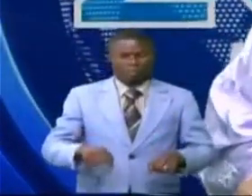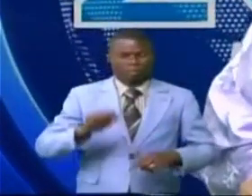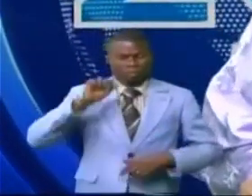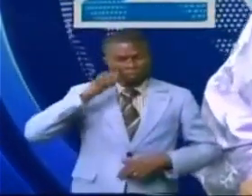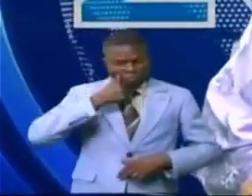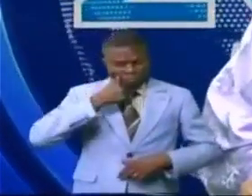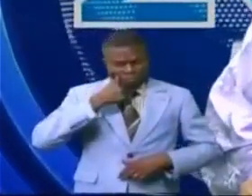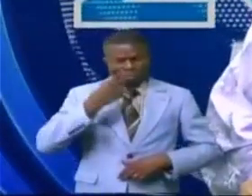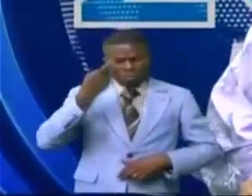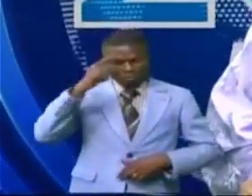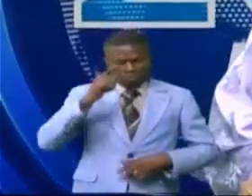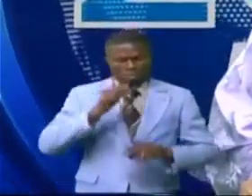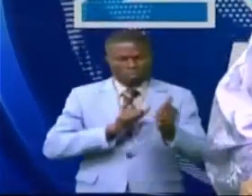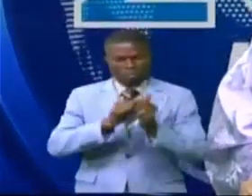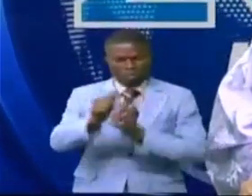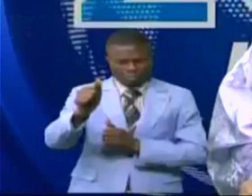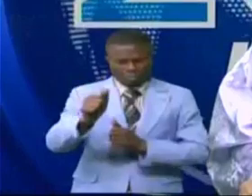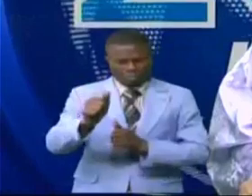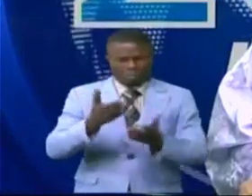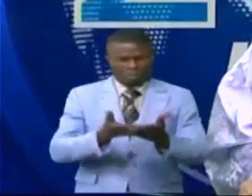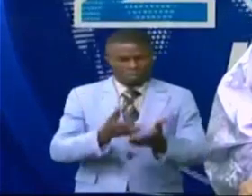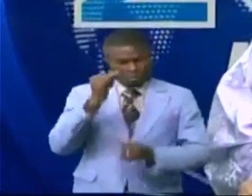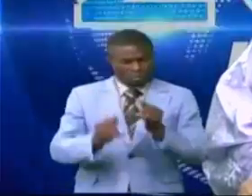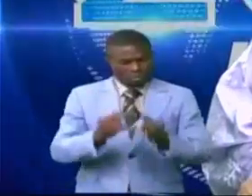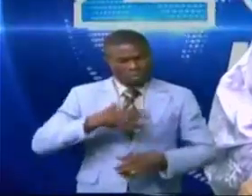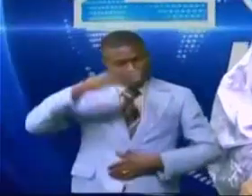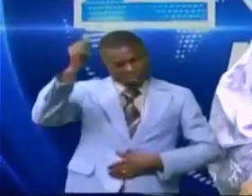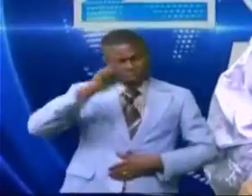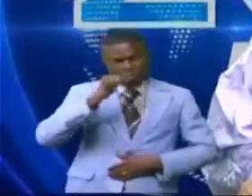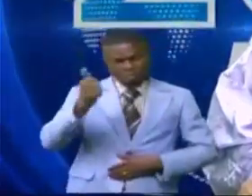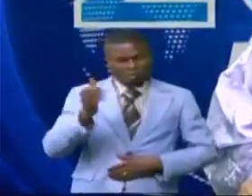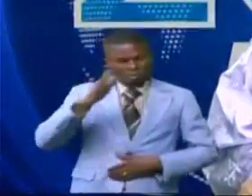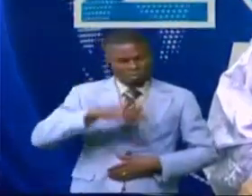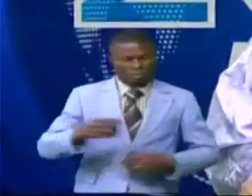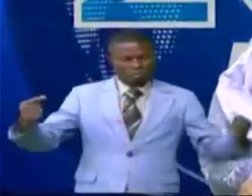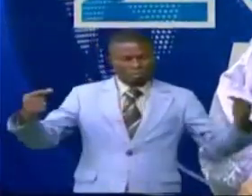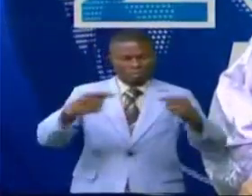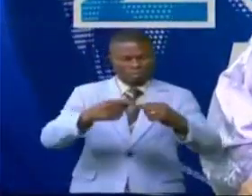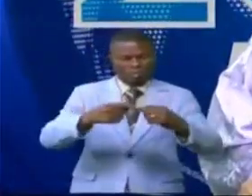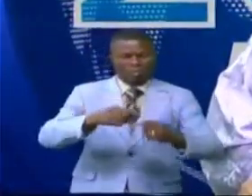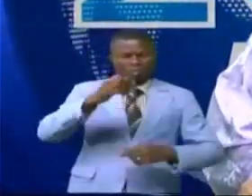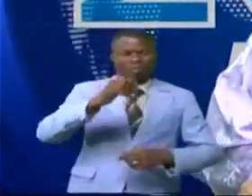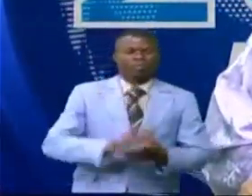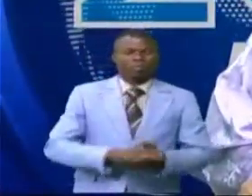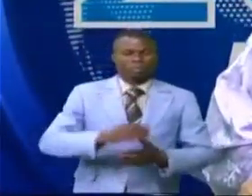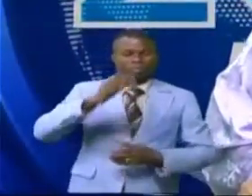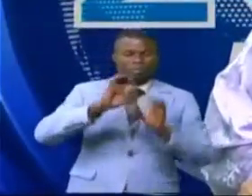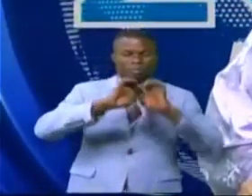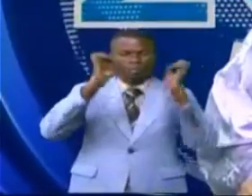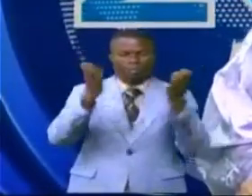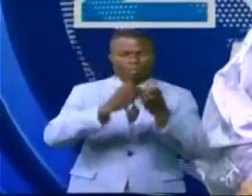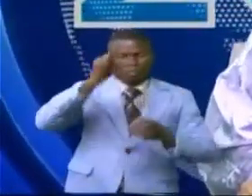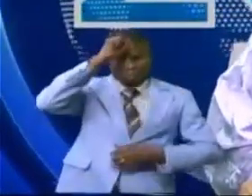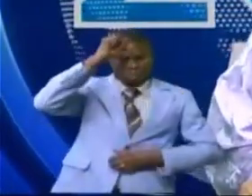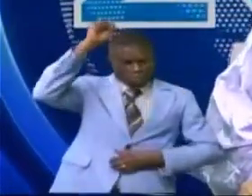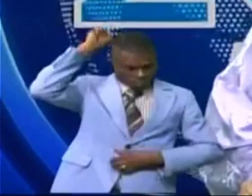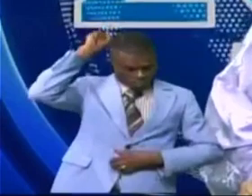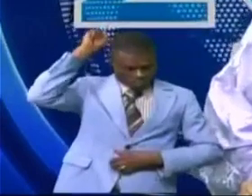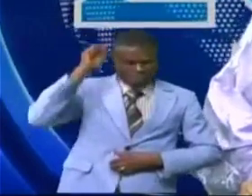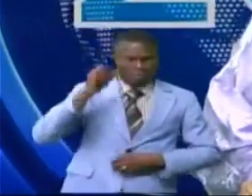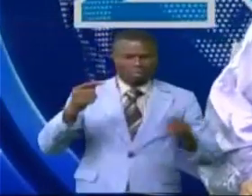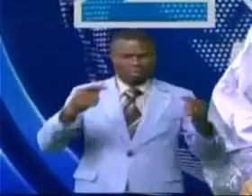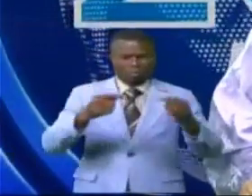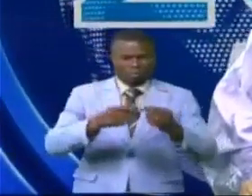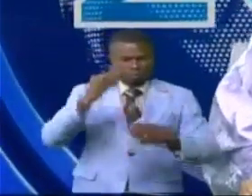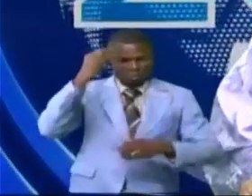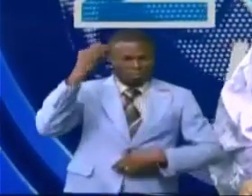devront faire sauter le dernier verrou. Et ce match contre les Crocodiles du Nil, demain samedi 9 septembre 2023, au Stade des Martyrs, le